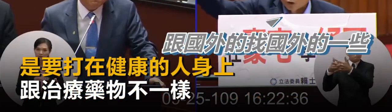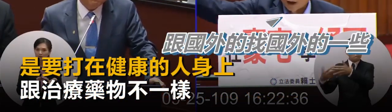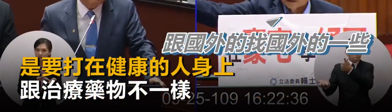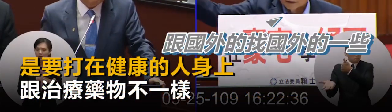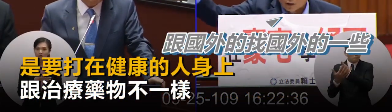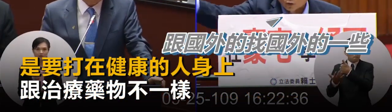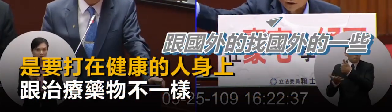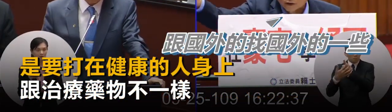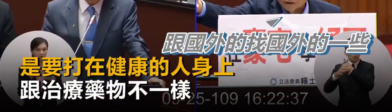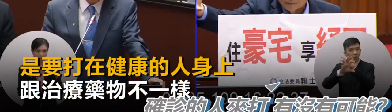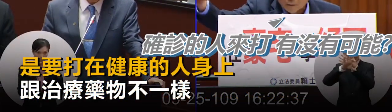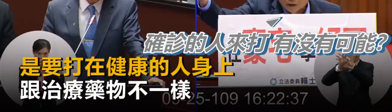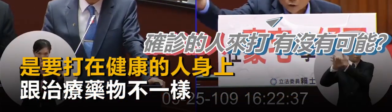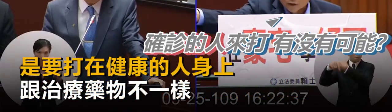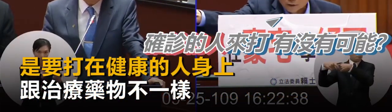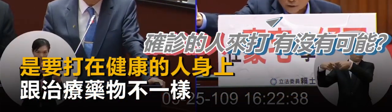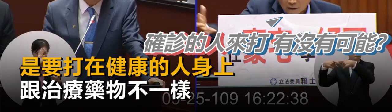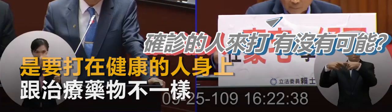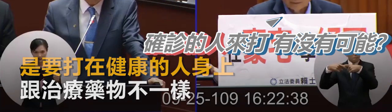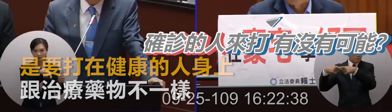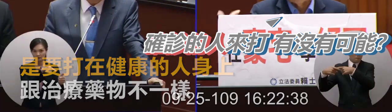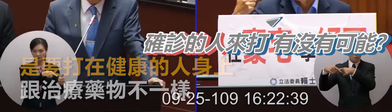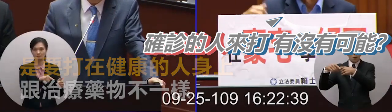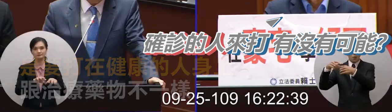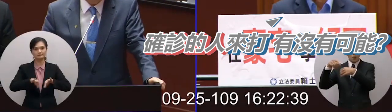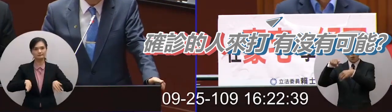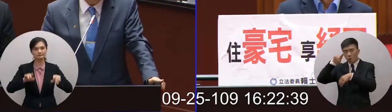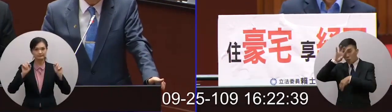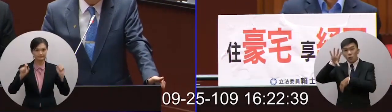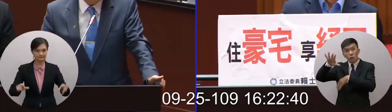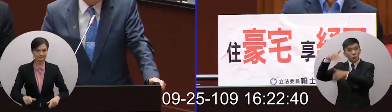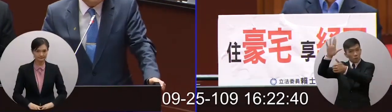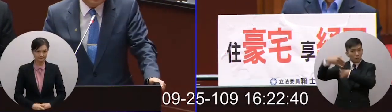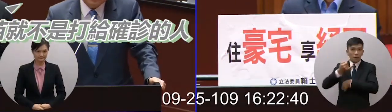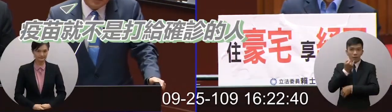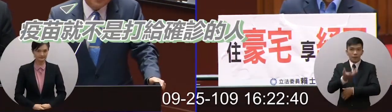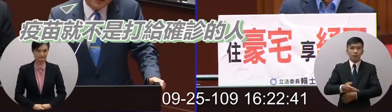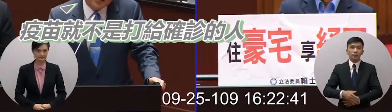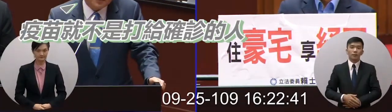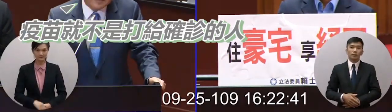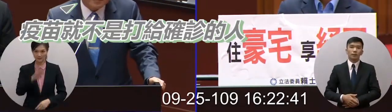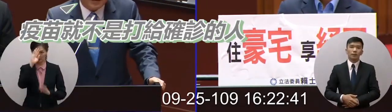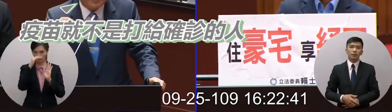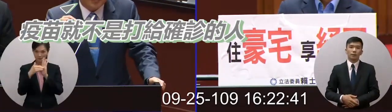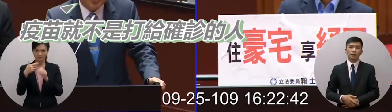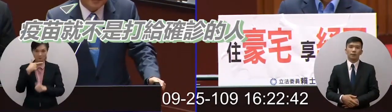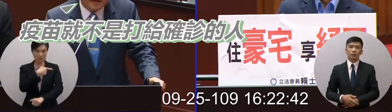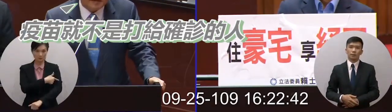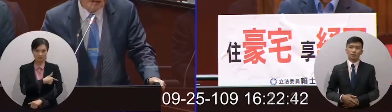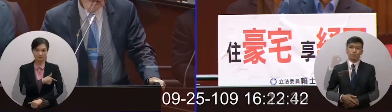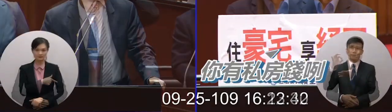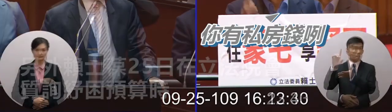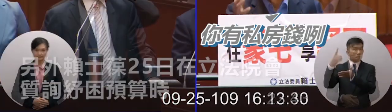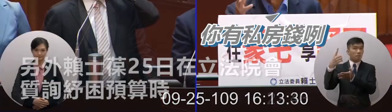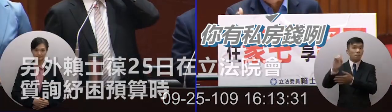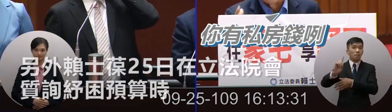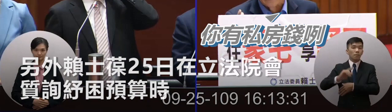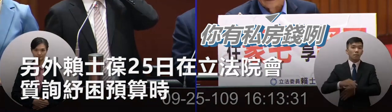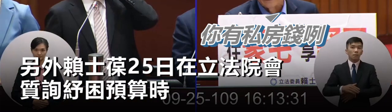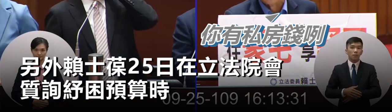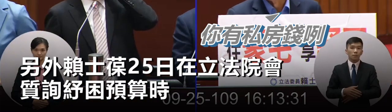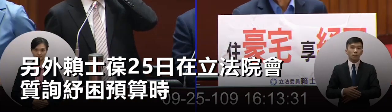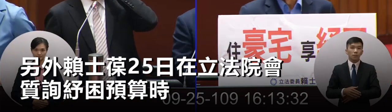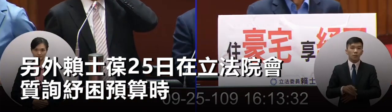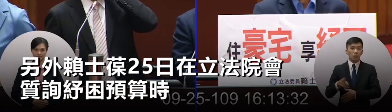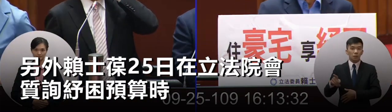跟国外的找国外的一些。确诊的人来帮来打有没有可能？ 我疫苗就不是打给确诊的。 哎、欸，你是塞